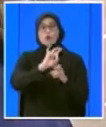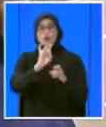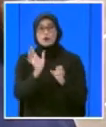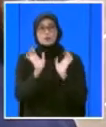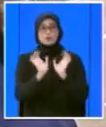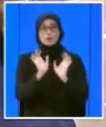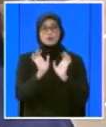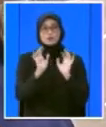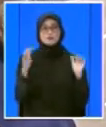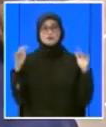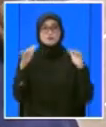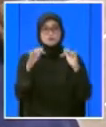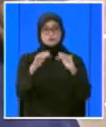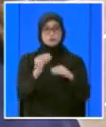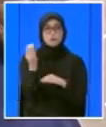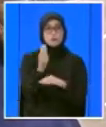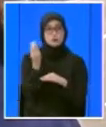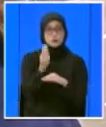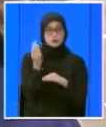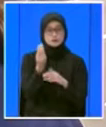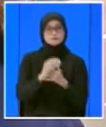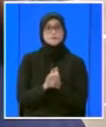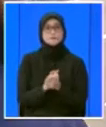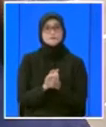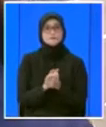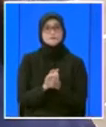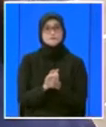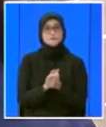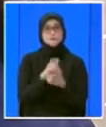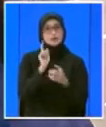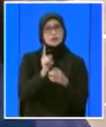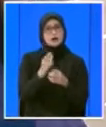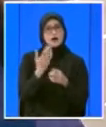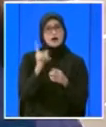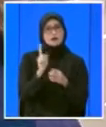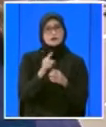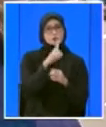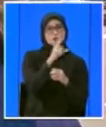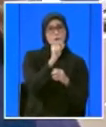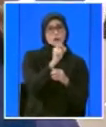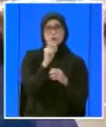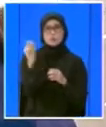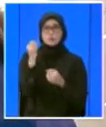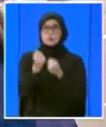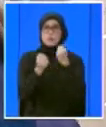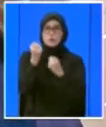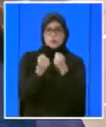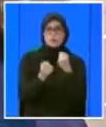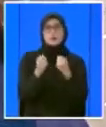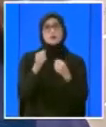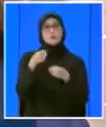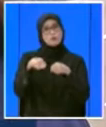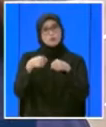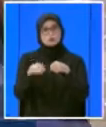Bogor, Bandung dan juga Sukabumi. Dan di kawasan ini tadi sudah melintas sekitar 10.000 lebih pengendara baik mobil dan